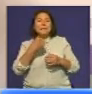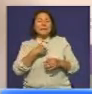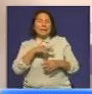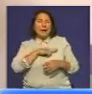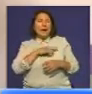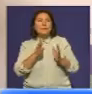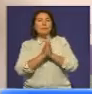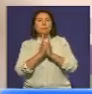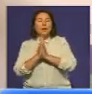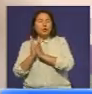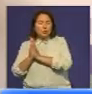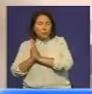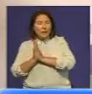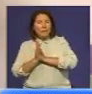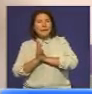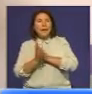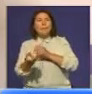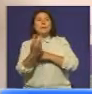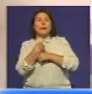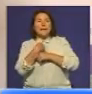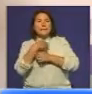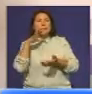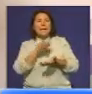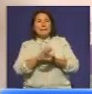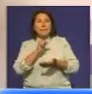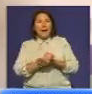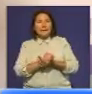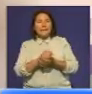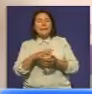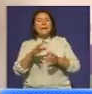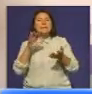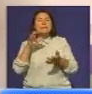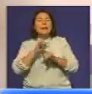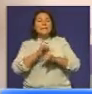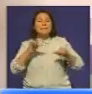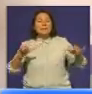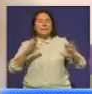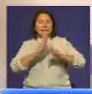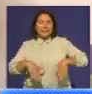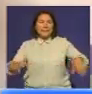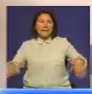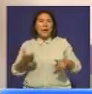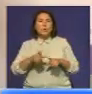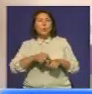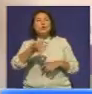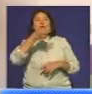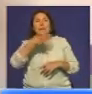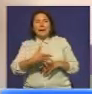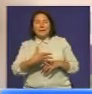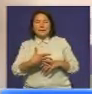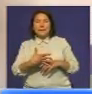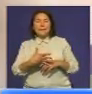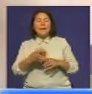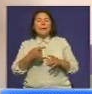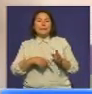всех призываю, советую ходить сюда, заниматься для развития детей. Это очень нравится всем. И нам, родителям,